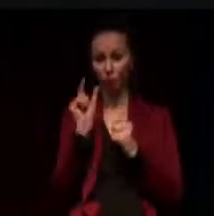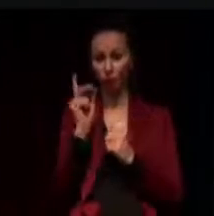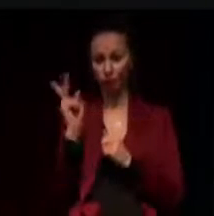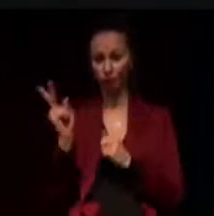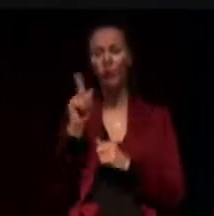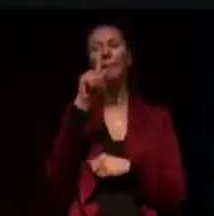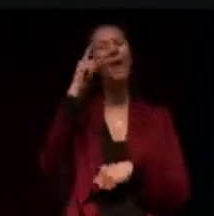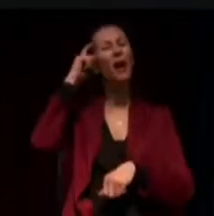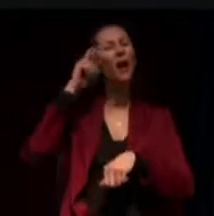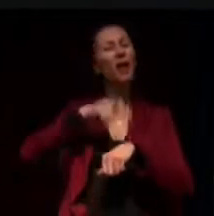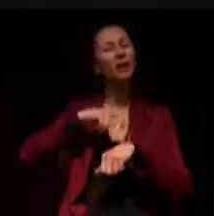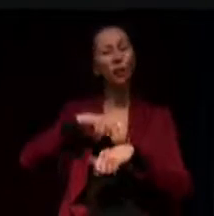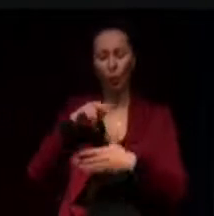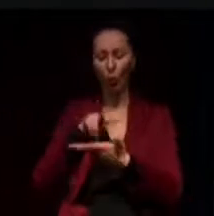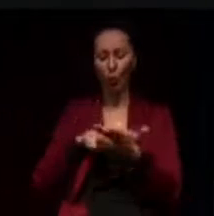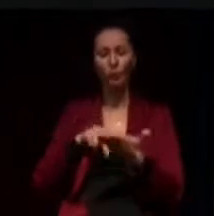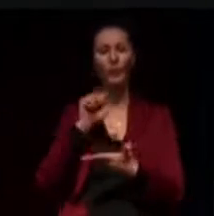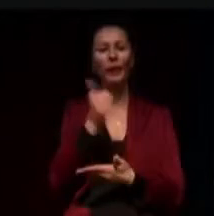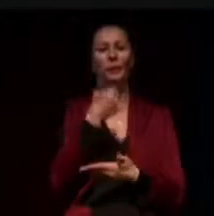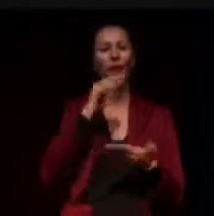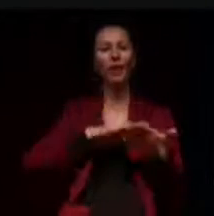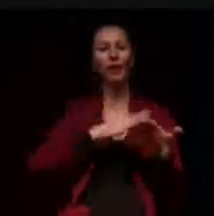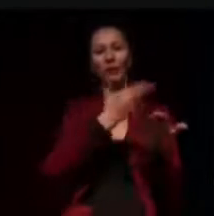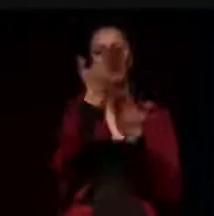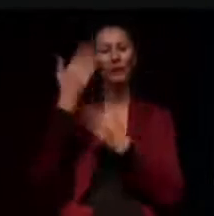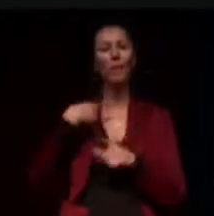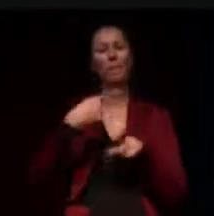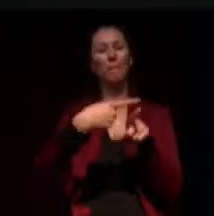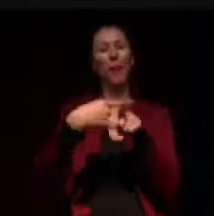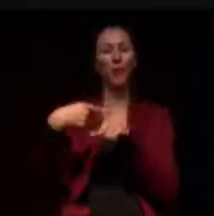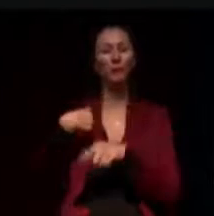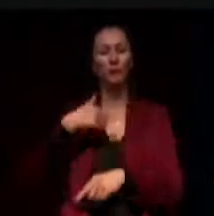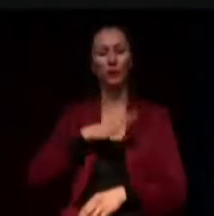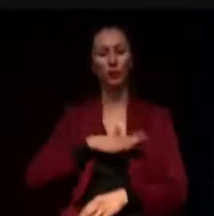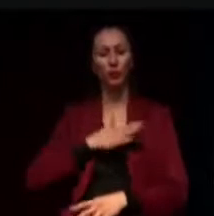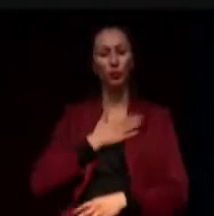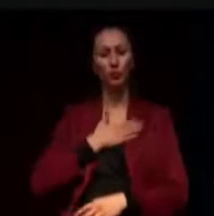Bir anısını okudum kıymetli arkadaşlar ve sizle paylaşmak istiyorum.